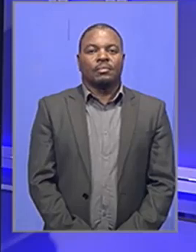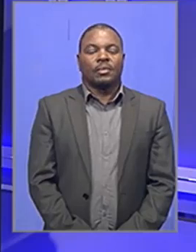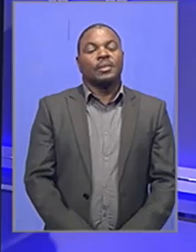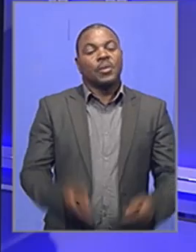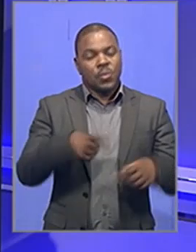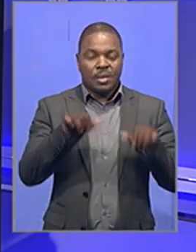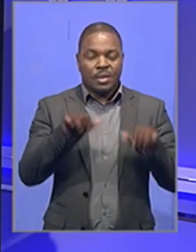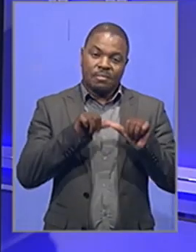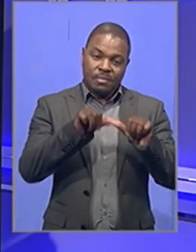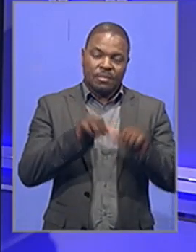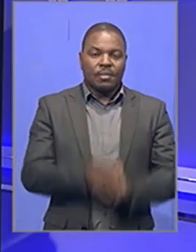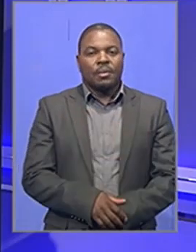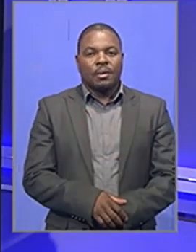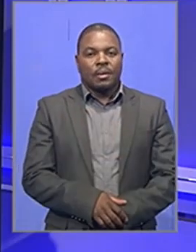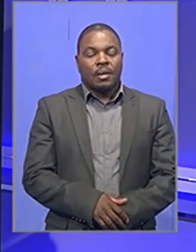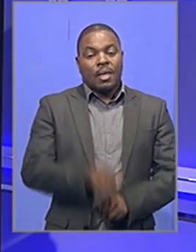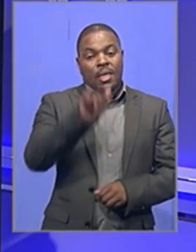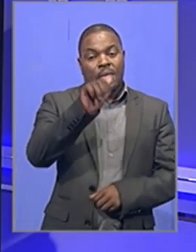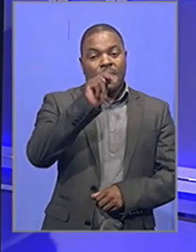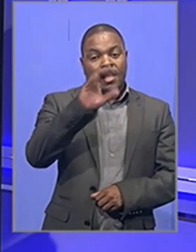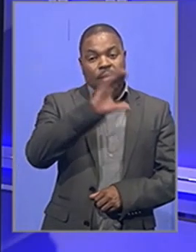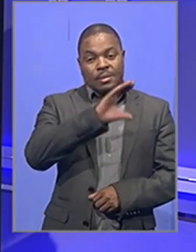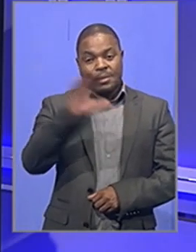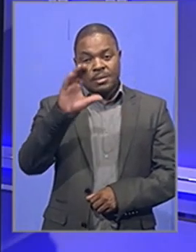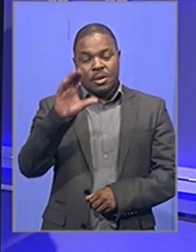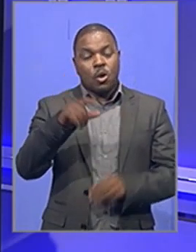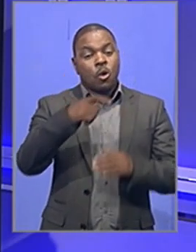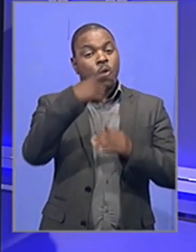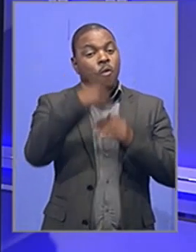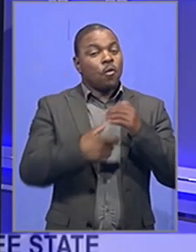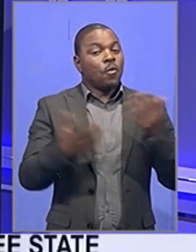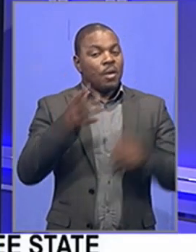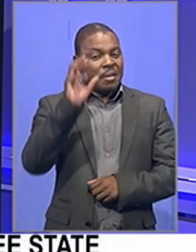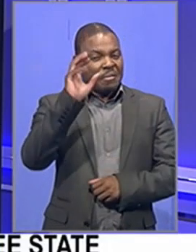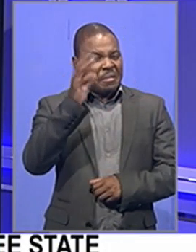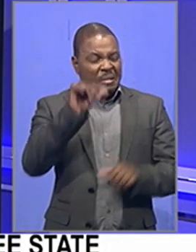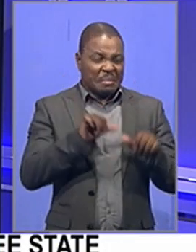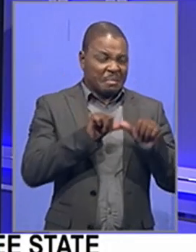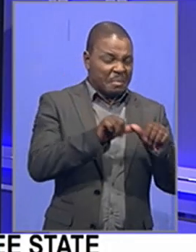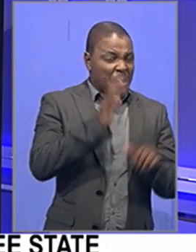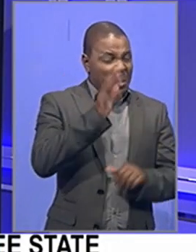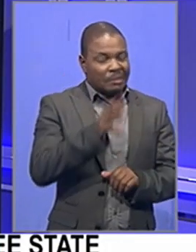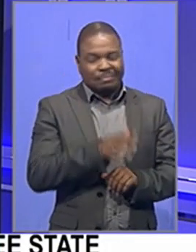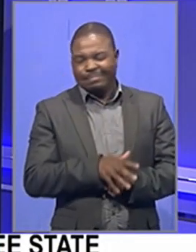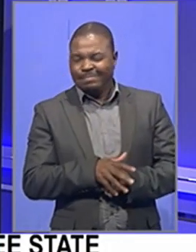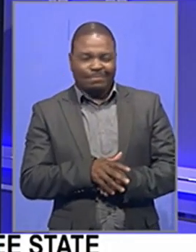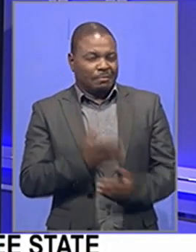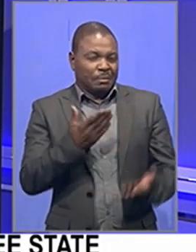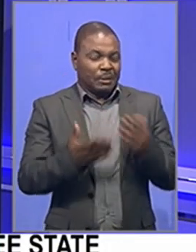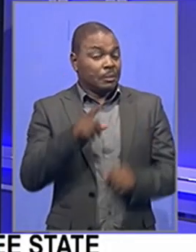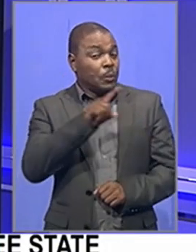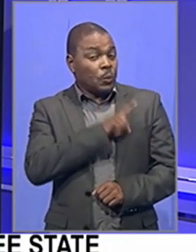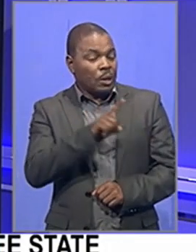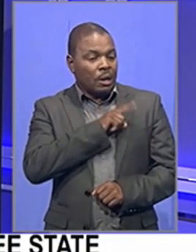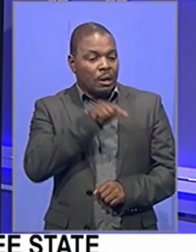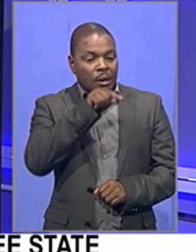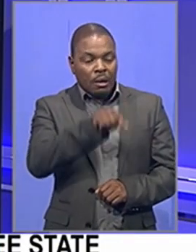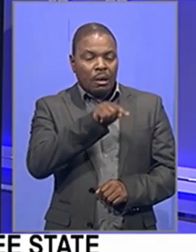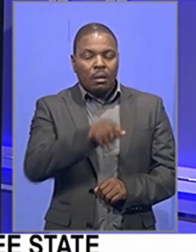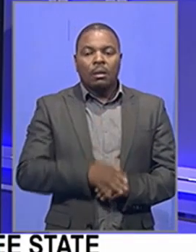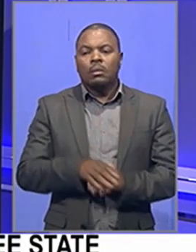ha re tswela pele mmohi ha o bona le ka Seboka se lebeletsweng ka mahlamafubedu sa ANC Free State se tla tswela pele sena ke o latela merusu e ileng ya qhoma